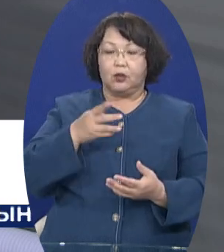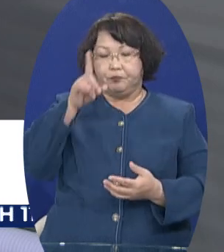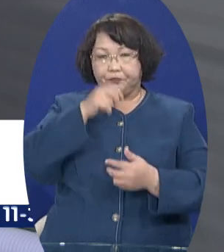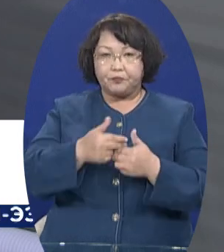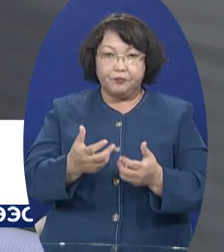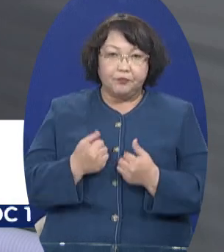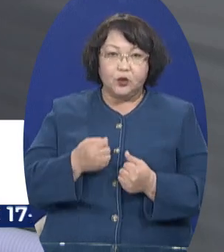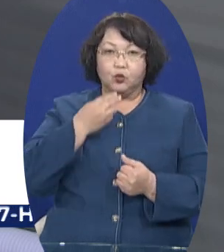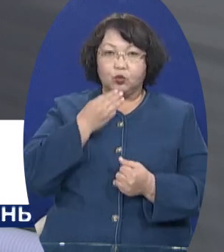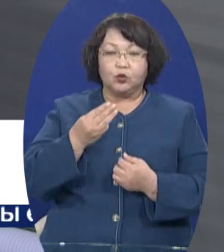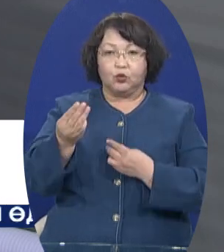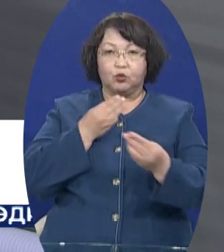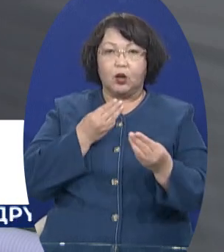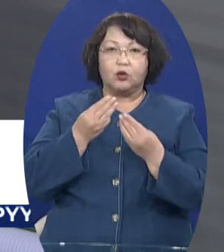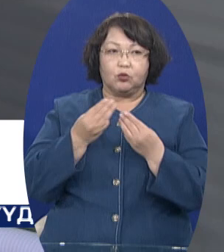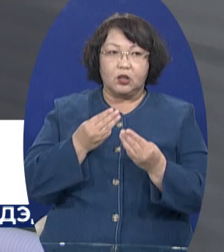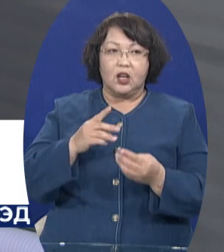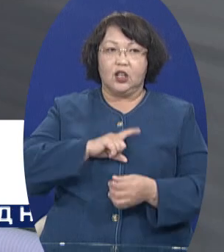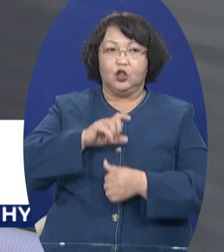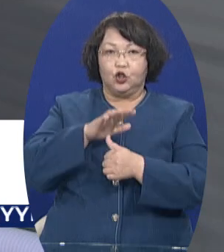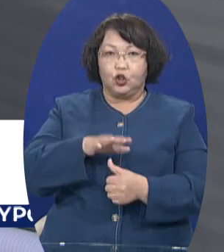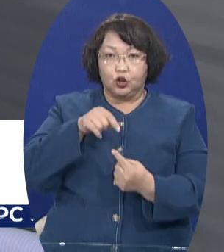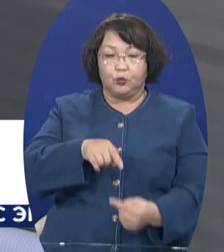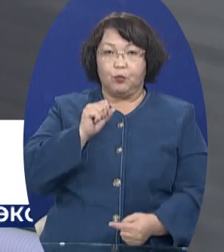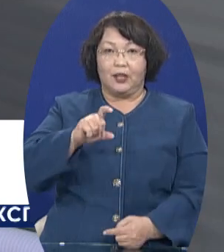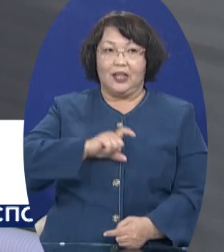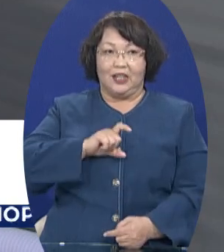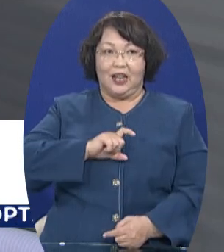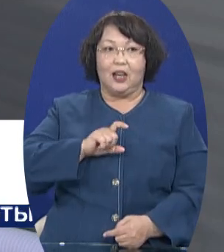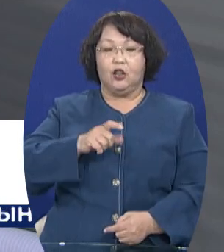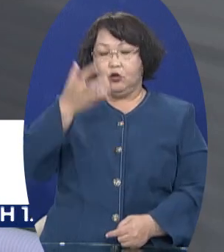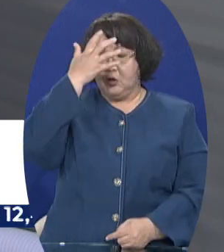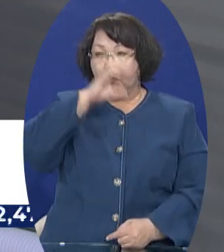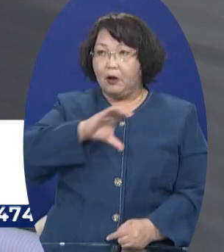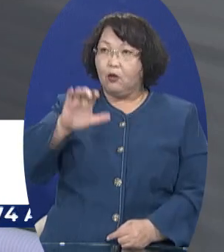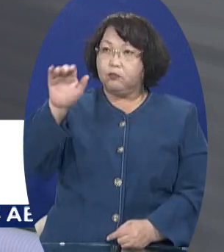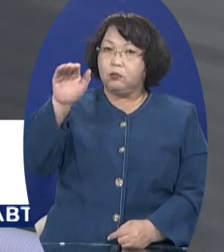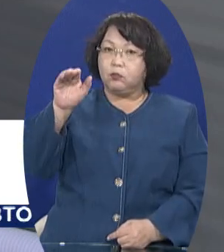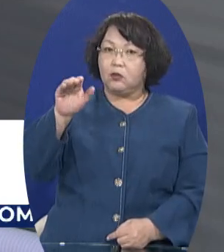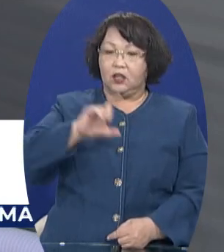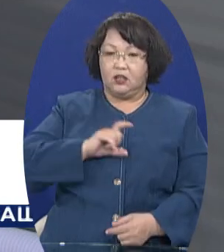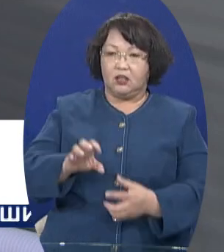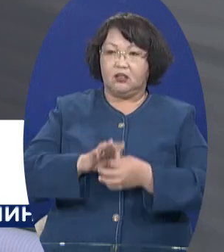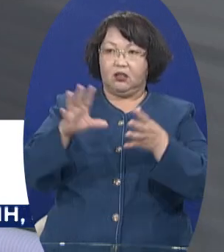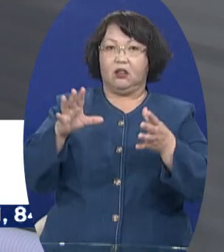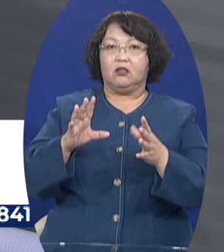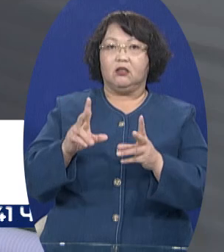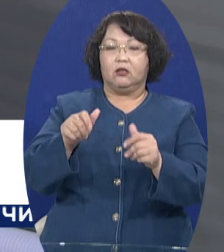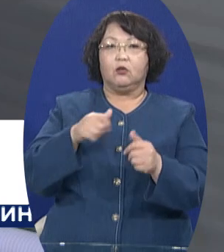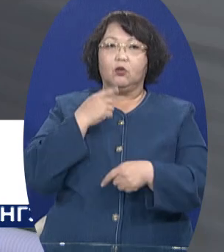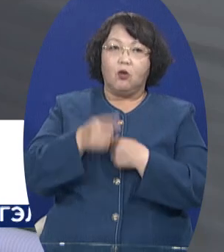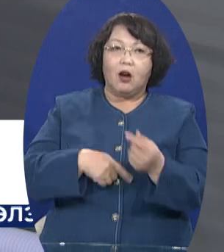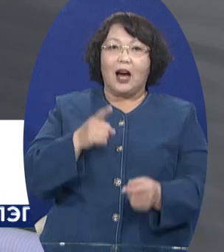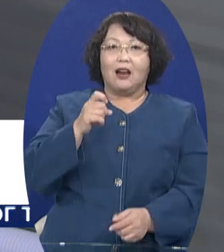шүүлгэх. За тэгээд эрхэн зөрчигдсэн бол эрх төрийн байгууллага сэргийлэх гэд хаягнаас болоод л эдгээр